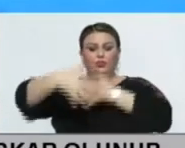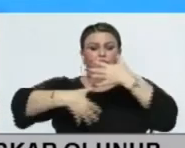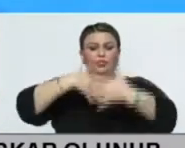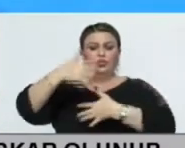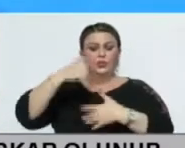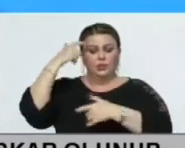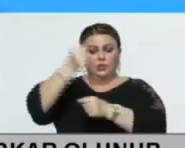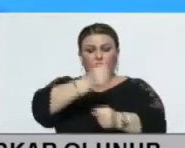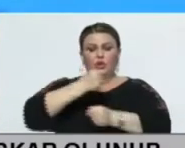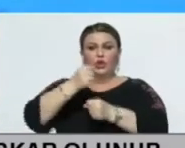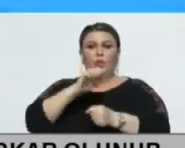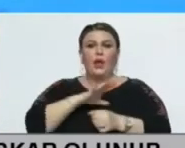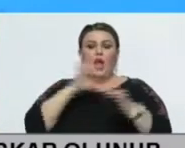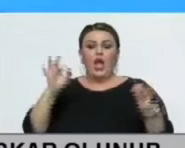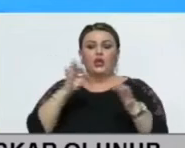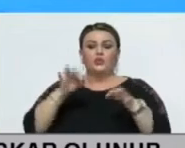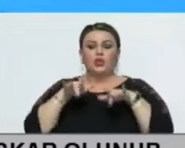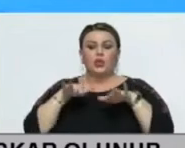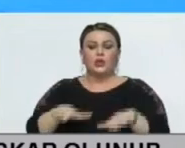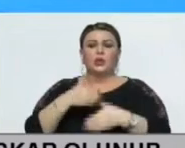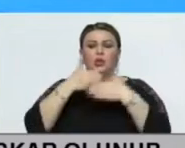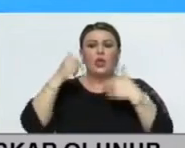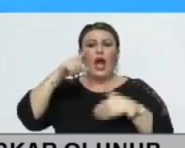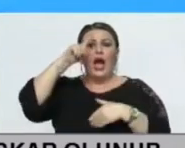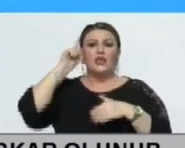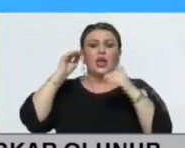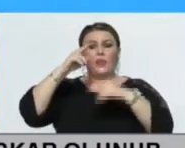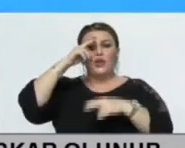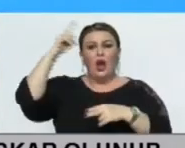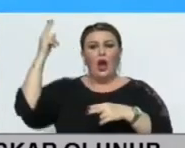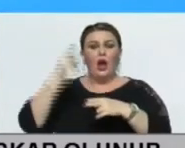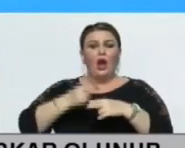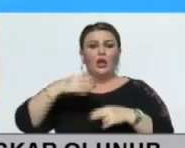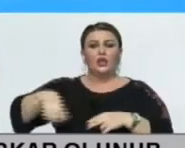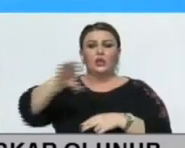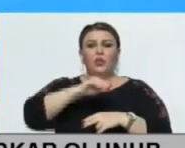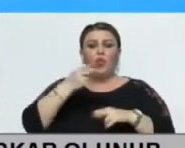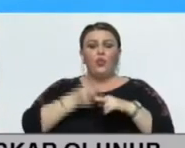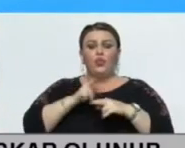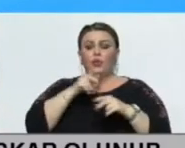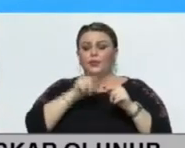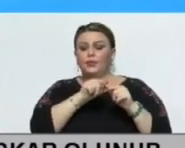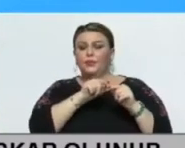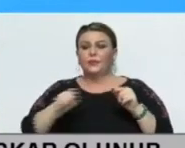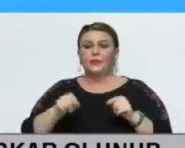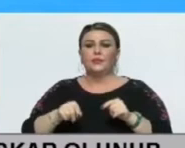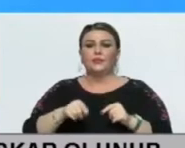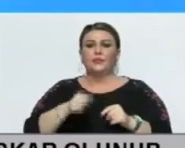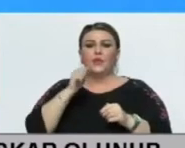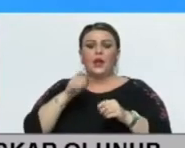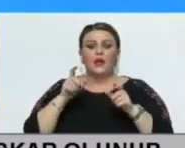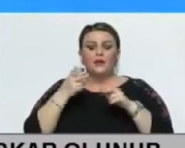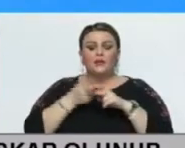getirmekten başka hiçbir şey yapmadılar. Azerbaycanlı kardeşlerimiz bu süreçte hep